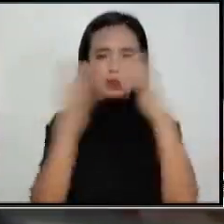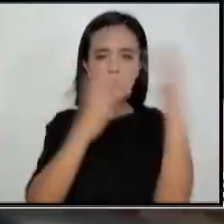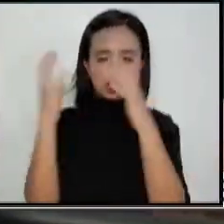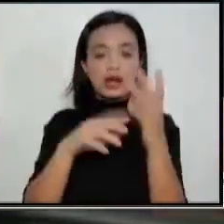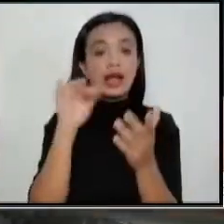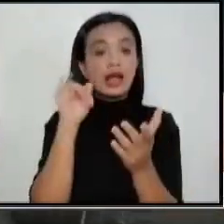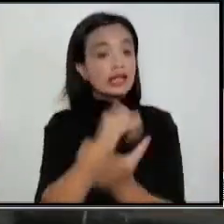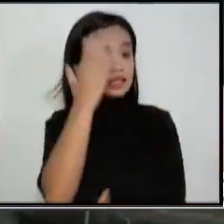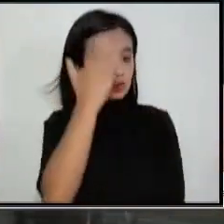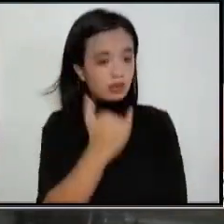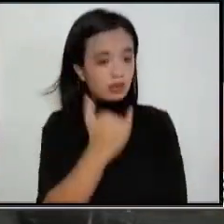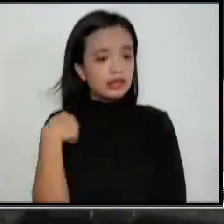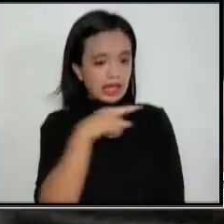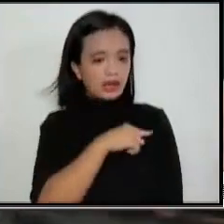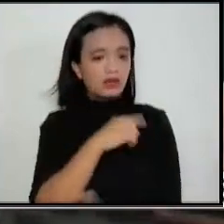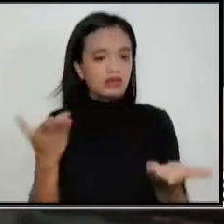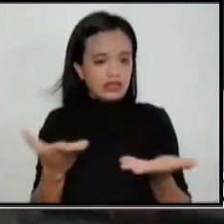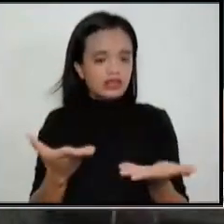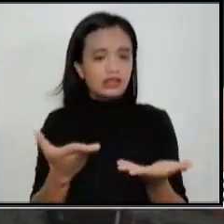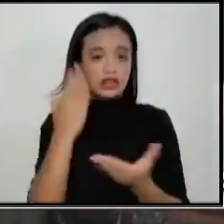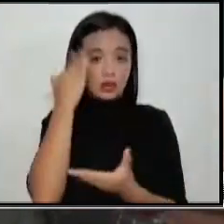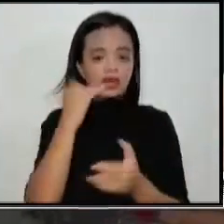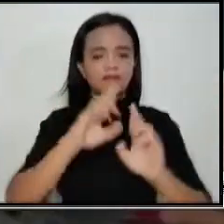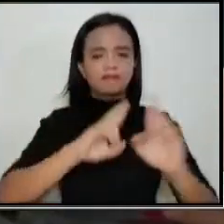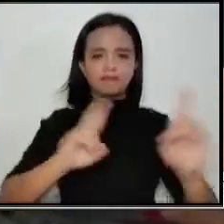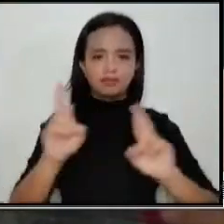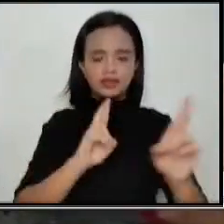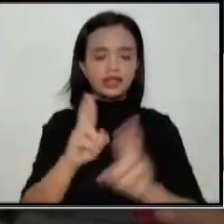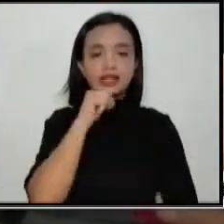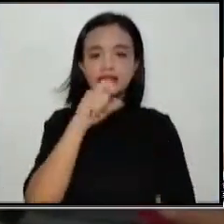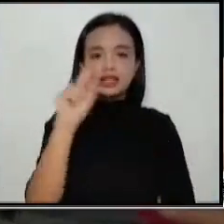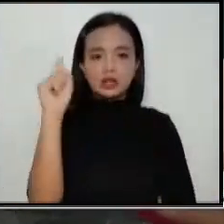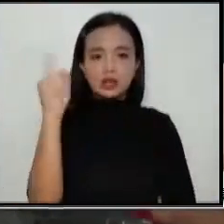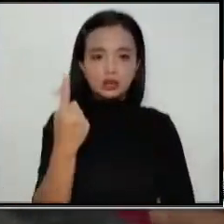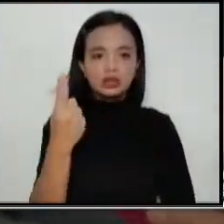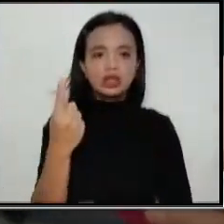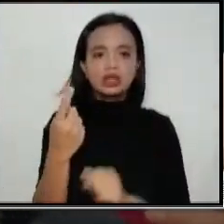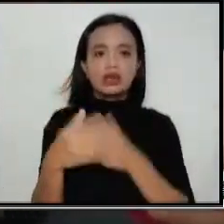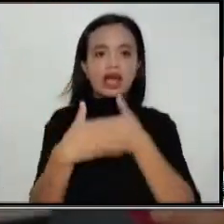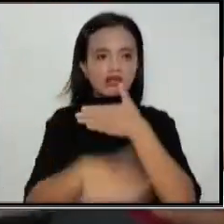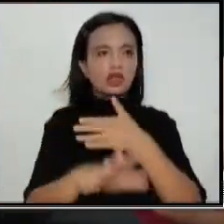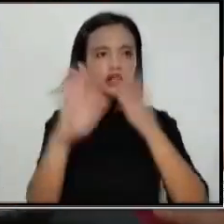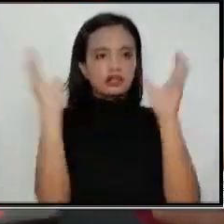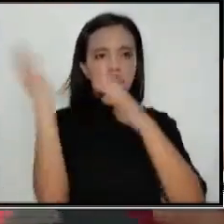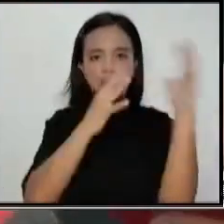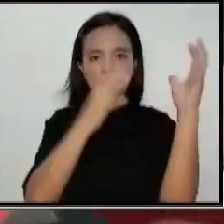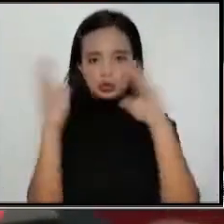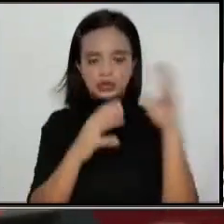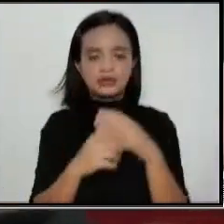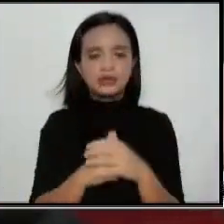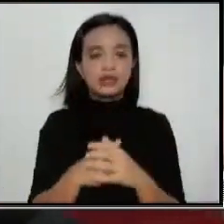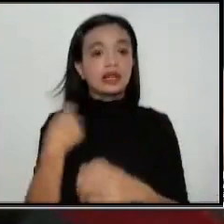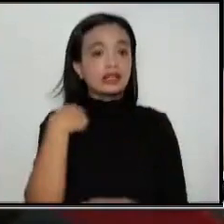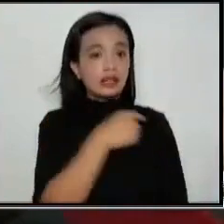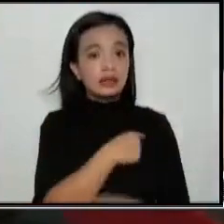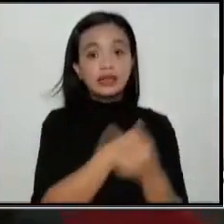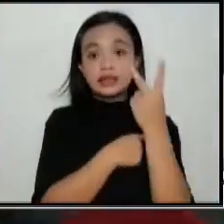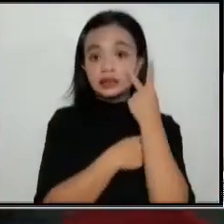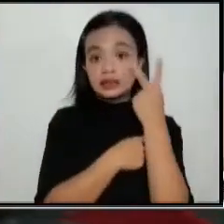para paghandaan lahat yan. Hindi lamang po yung aftermath. In fact, kami ang tinitingnan nga namin